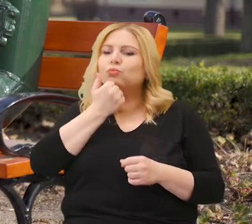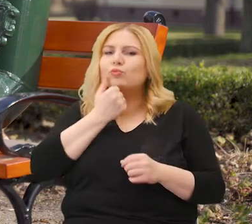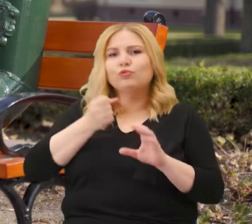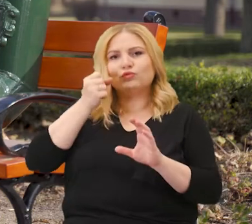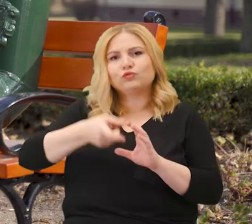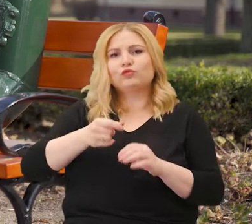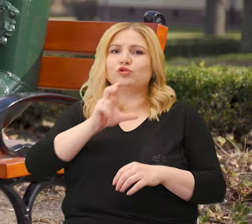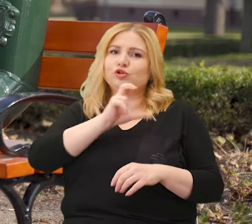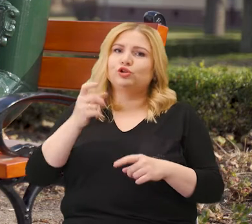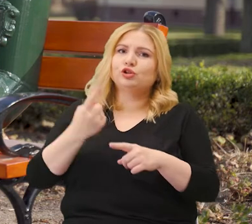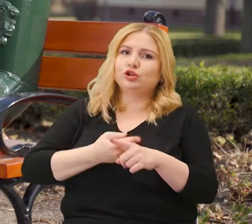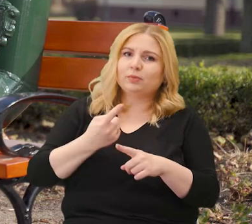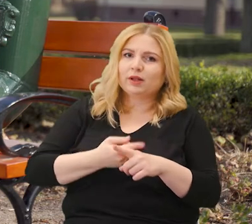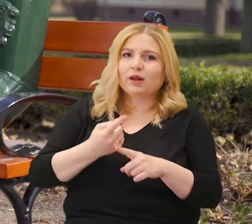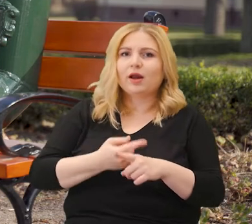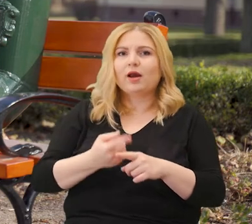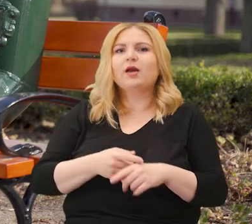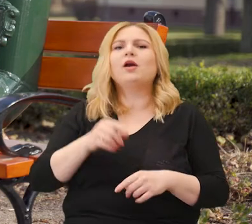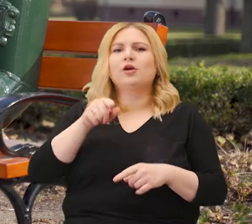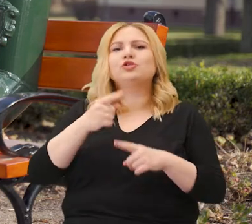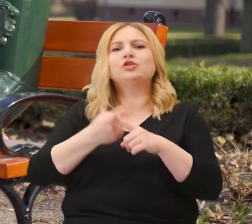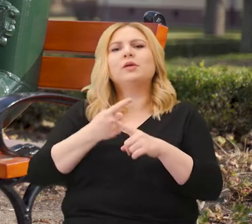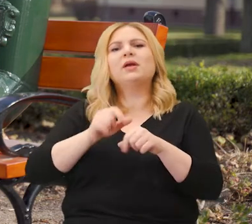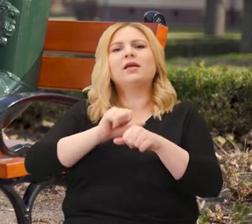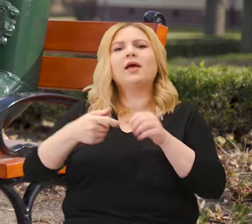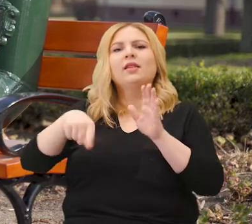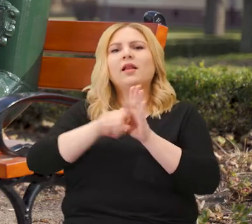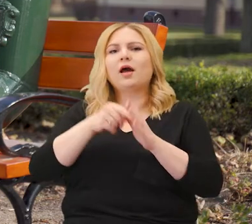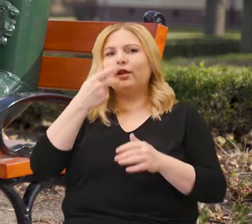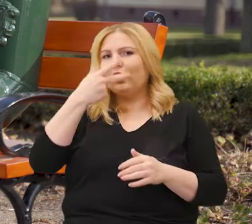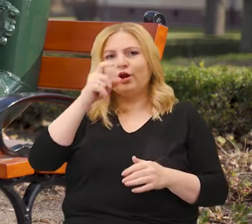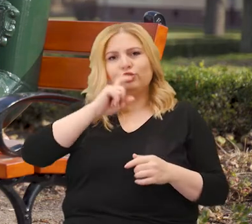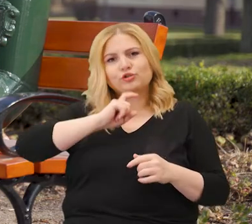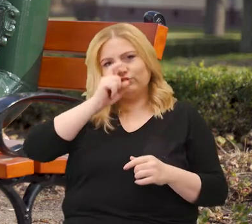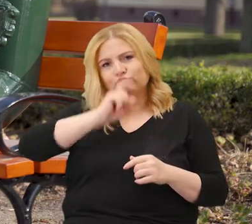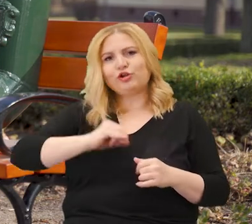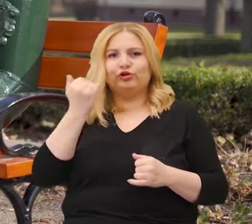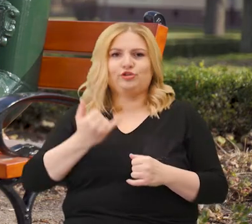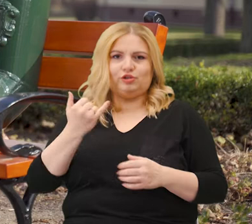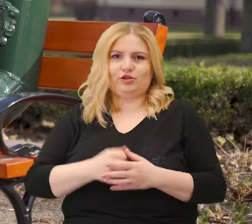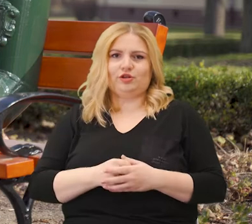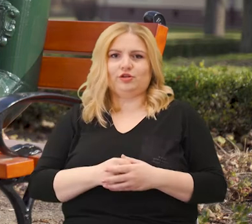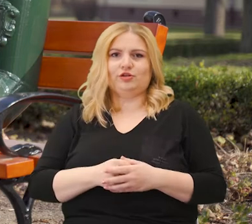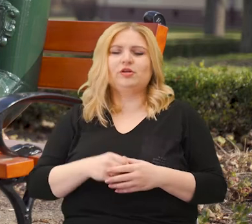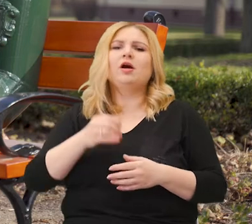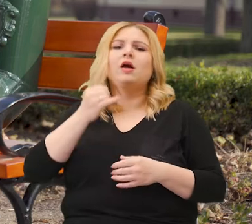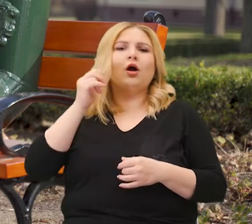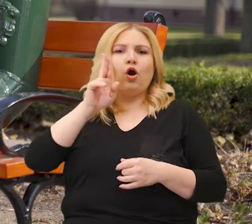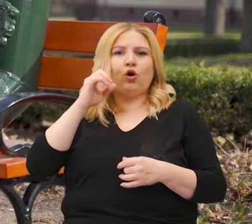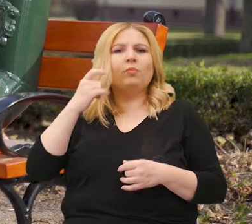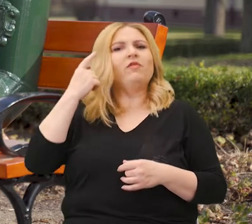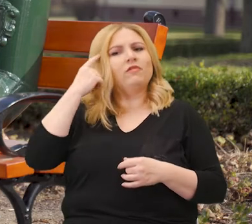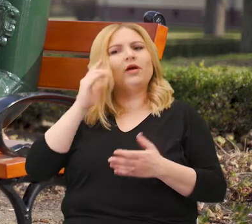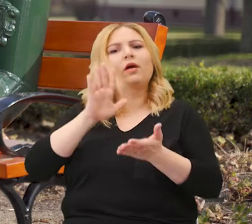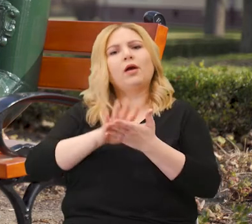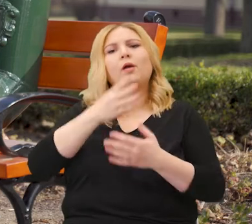że to kara za niegrzeczność, ale Romcia miała swoje zdanie na ten temat. Mikołaj po prostu zapewniał dzieciom podstawowe produkty spożywcze. Romcia